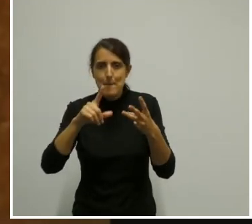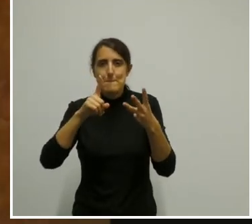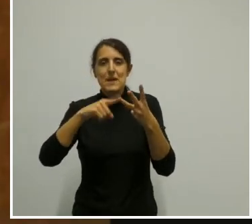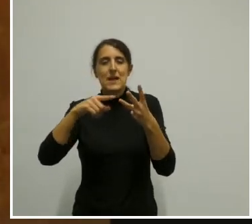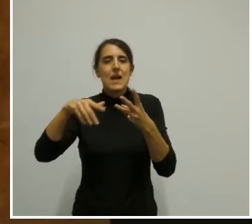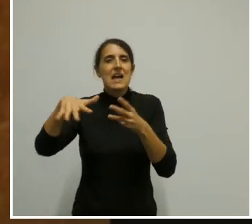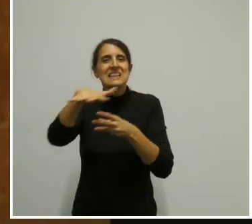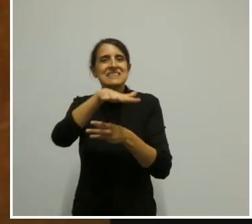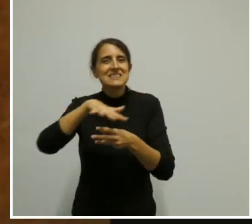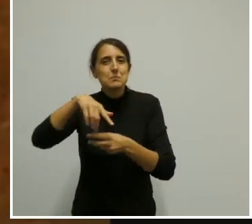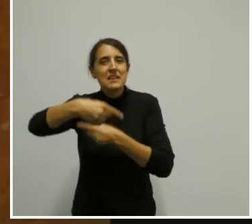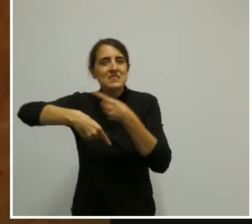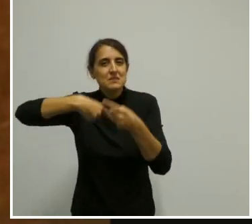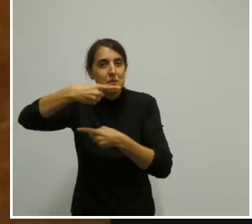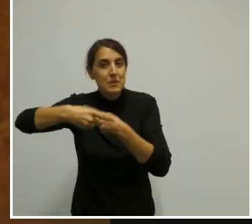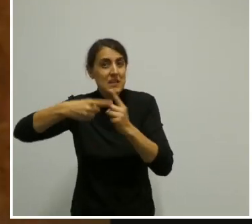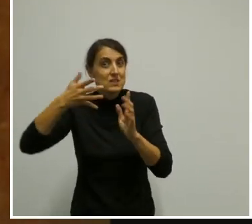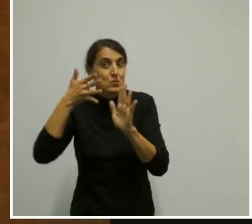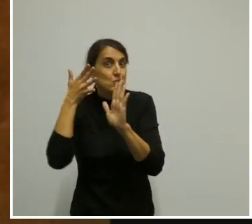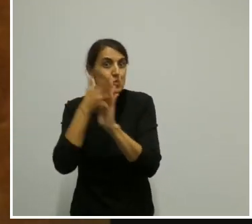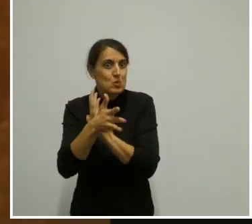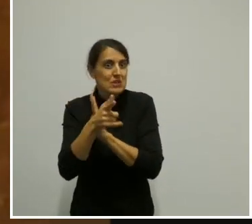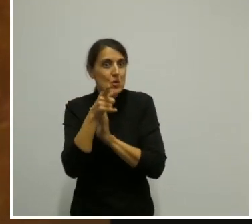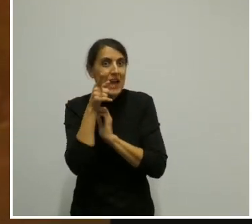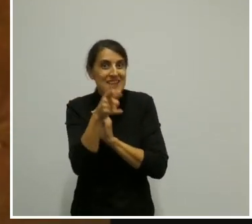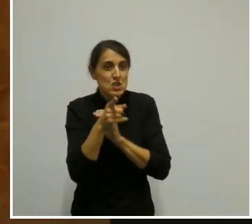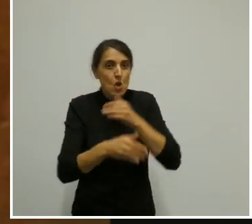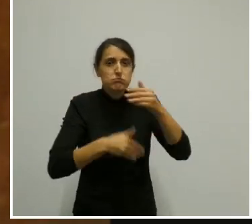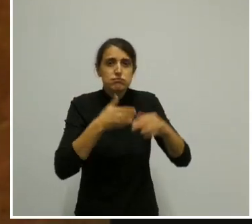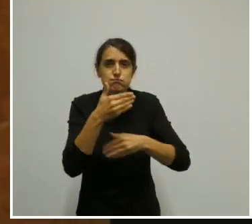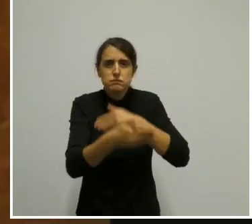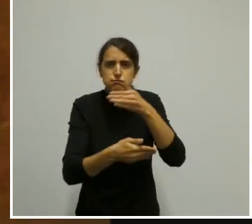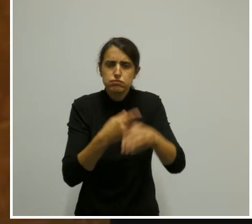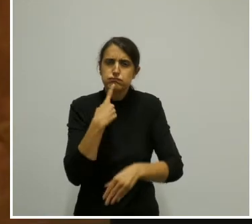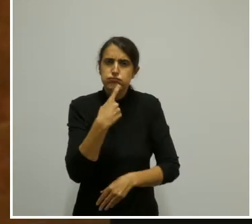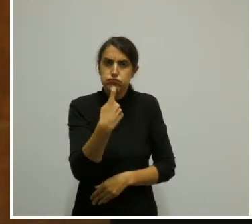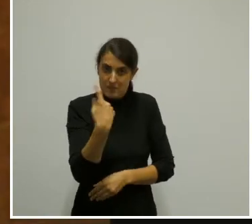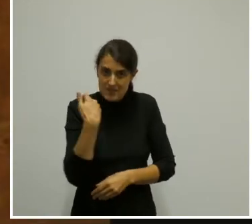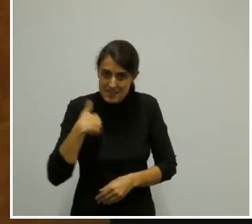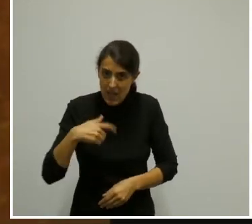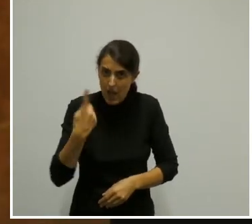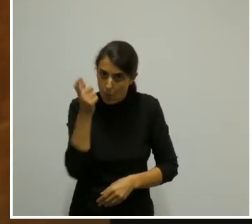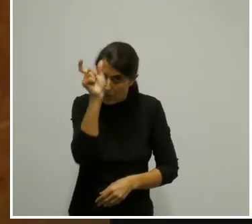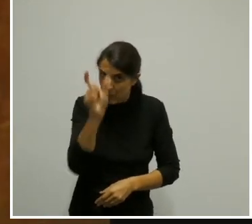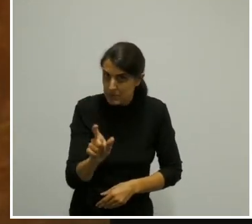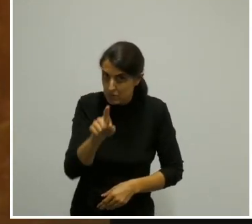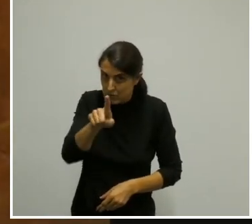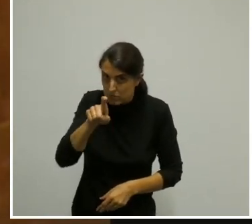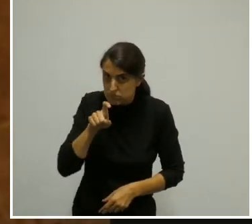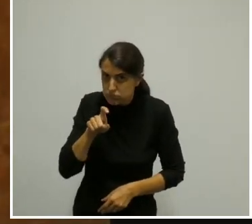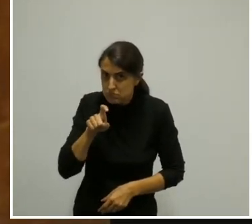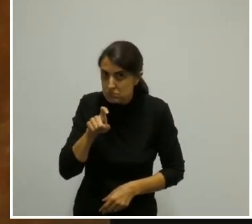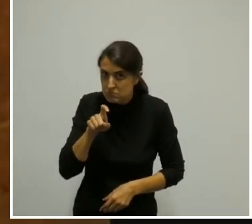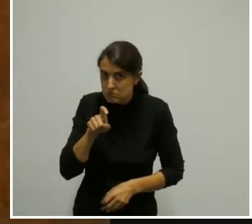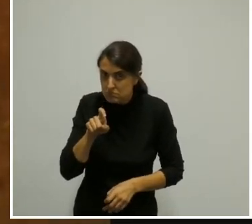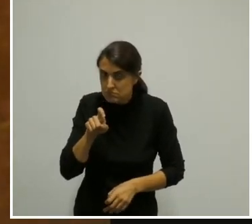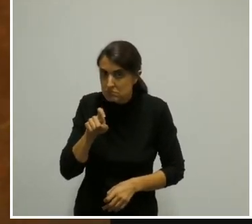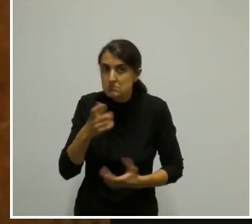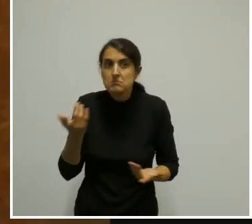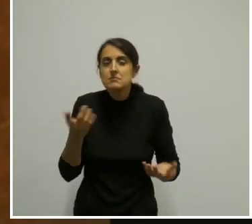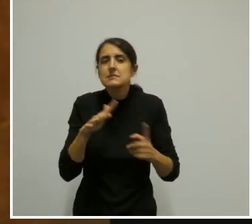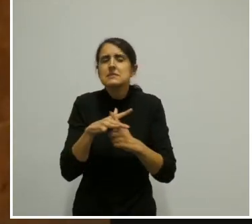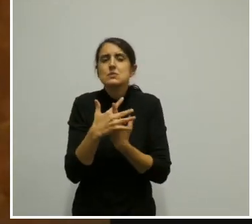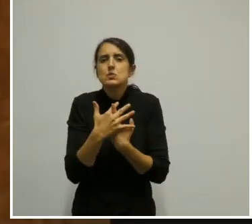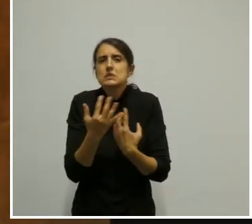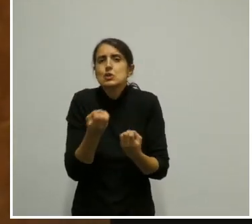això endavant. No sé si s'ha avançat amb alguna figura o amb algun... o no. No sé com està aquest